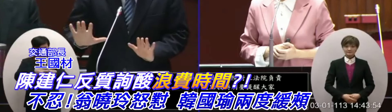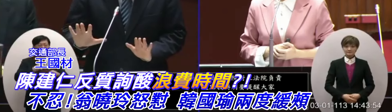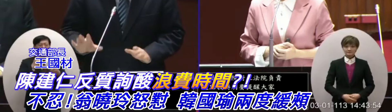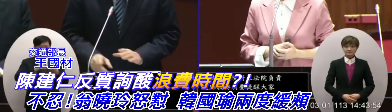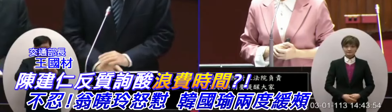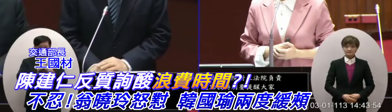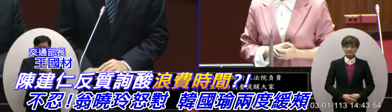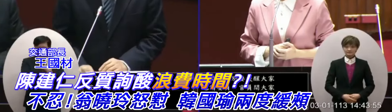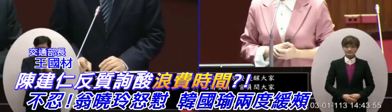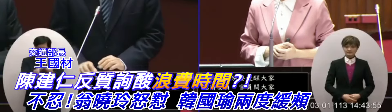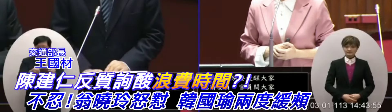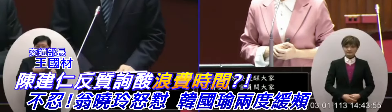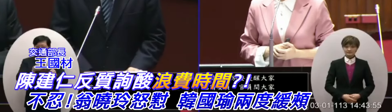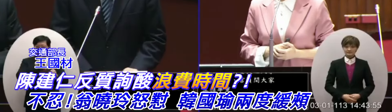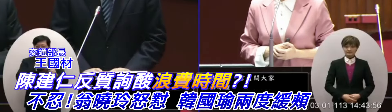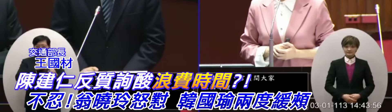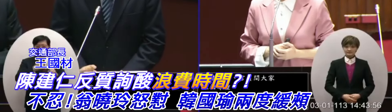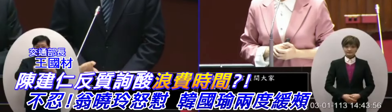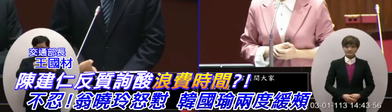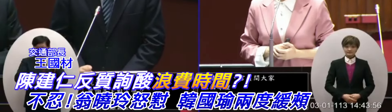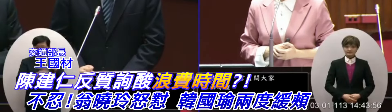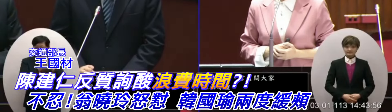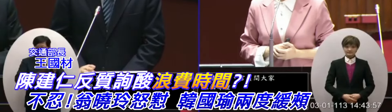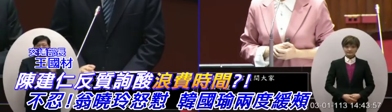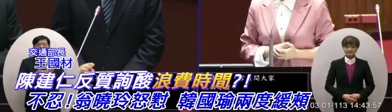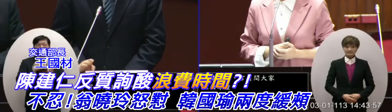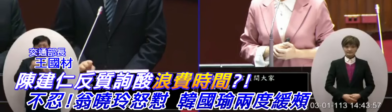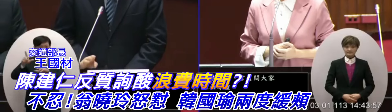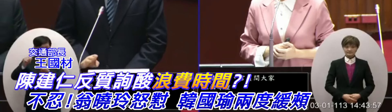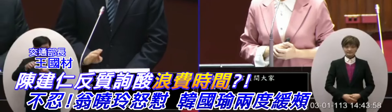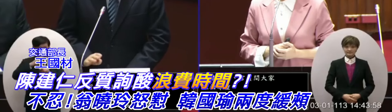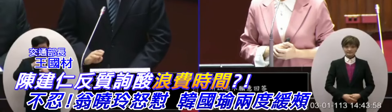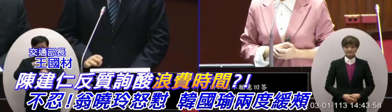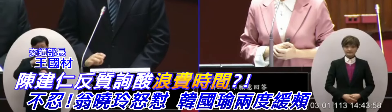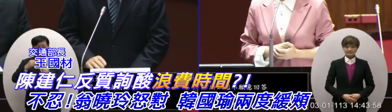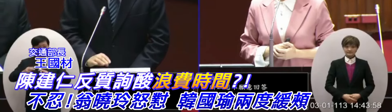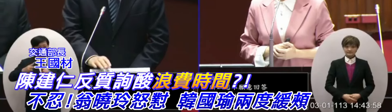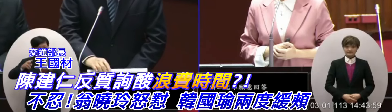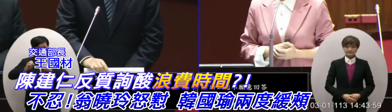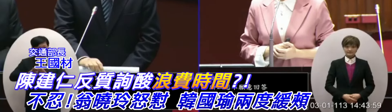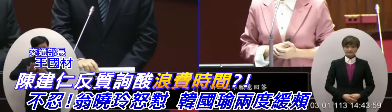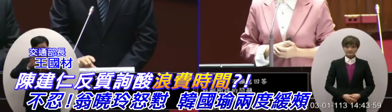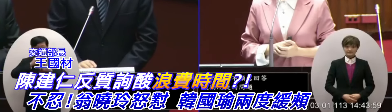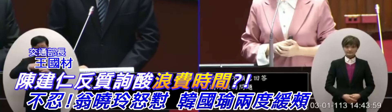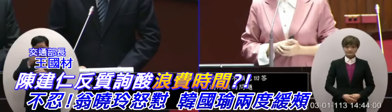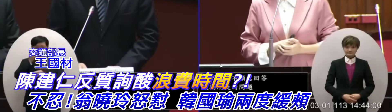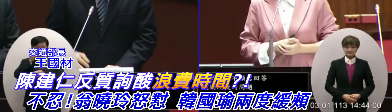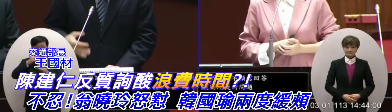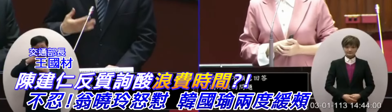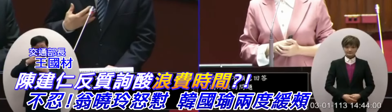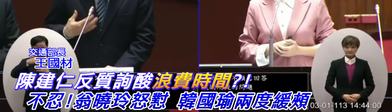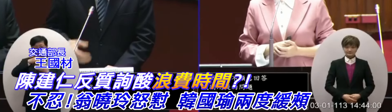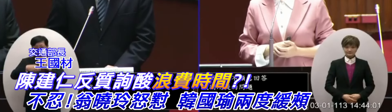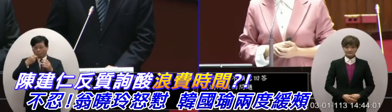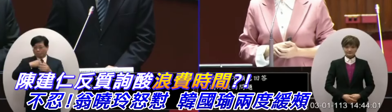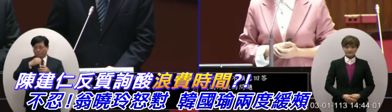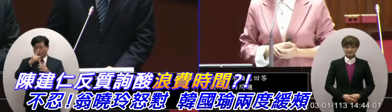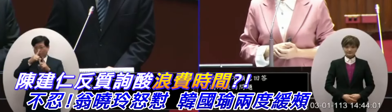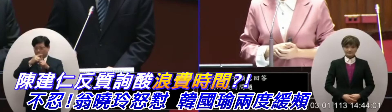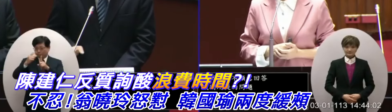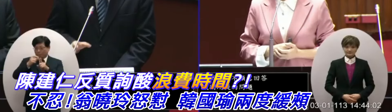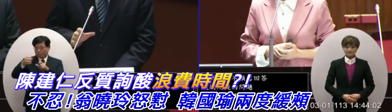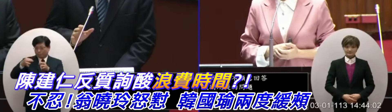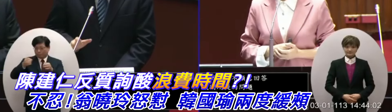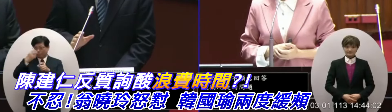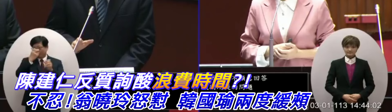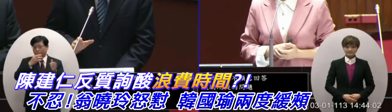经不用了哈，我们现在是用发展观光条例跟旅行业管理规则。那旅行业管理规则赋予我们观光署